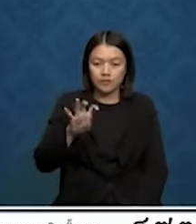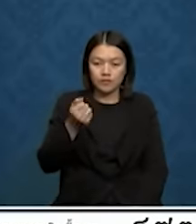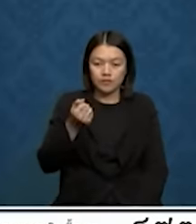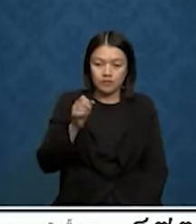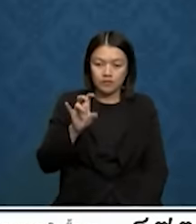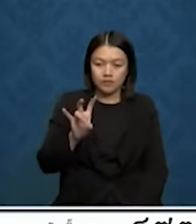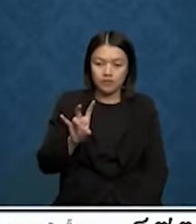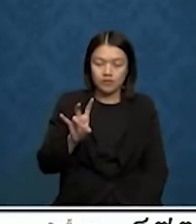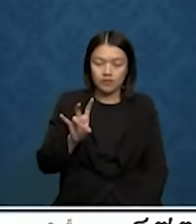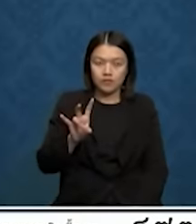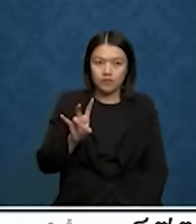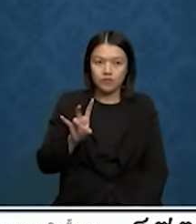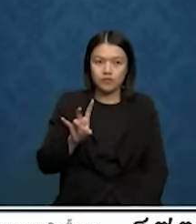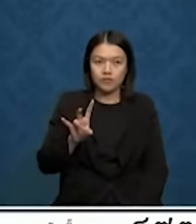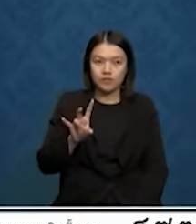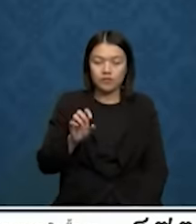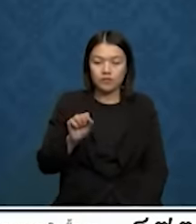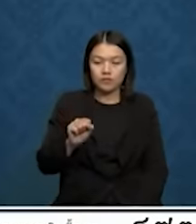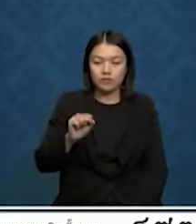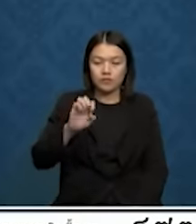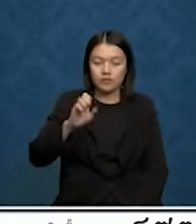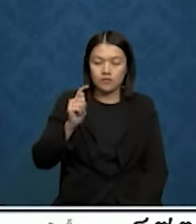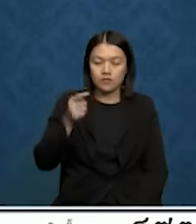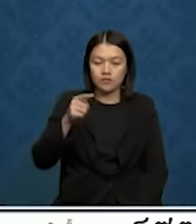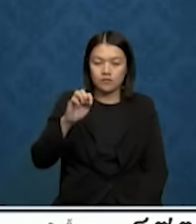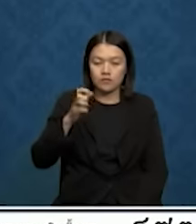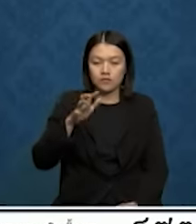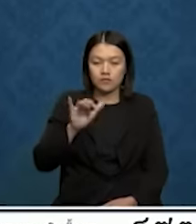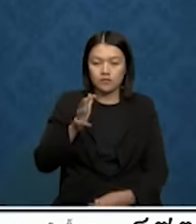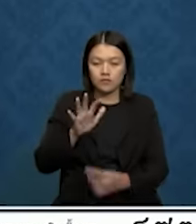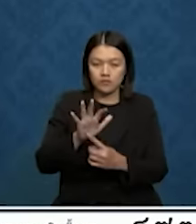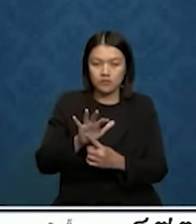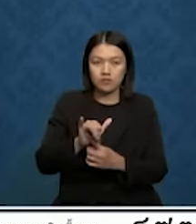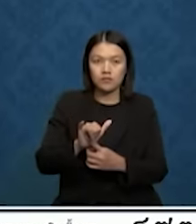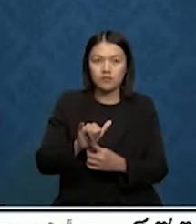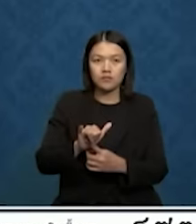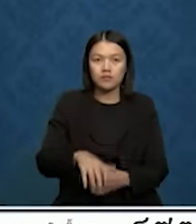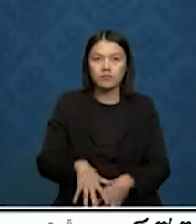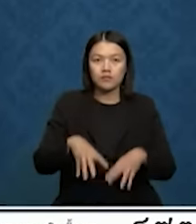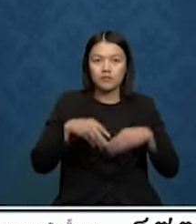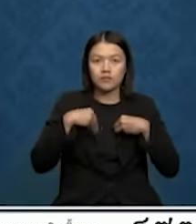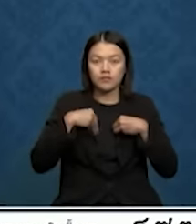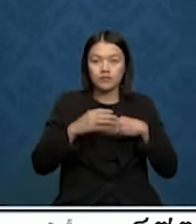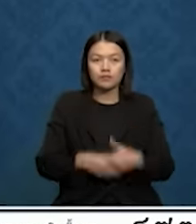417นายสิทธิชัยหล่อประสงสุข เห็นชอบครับ